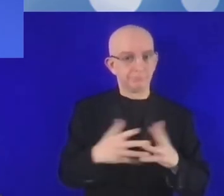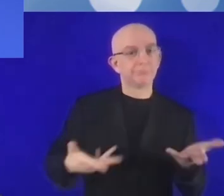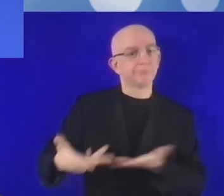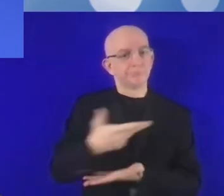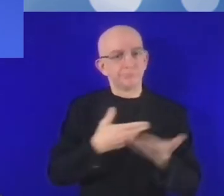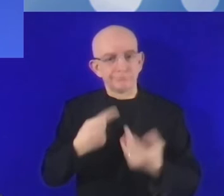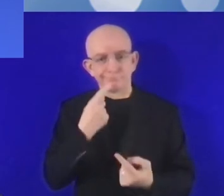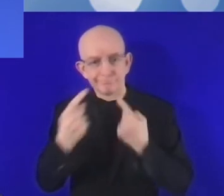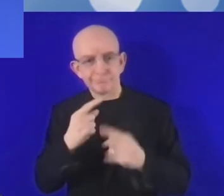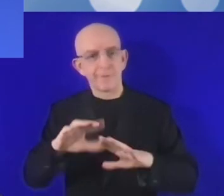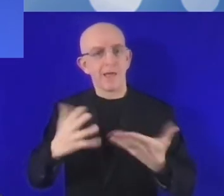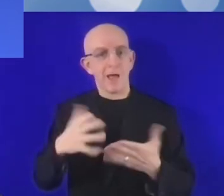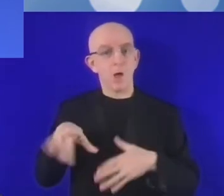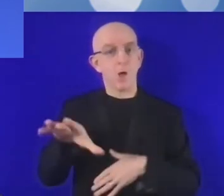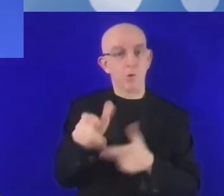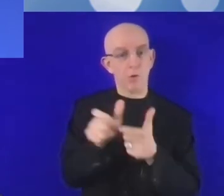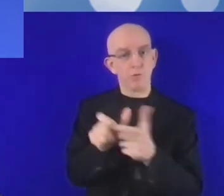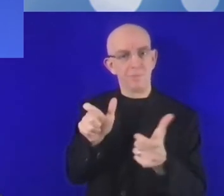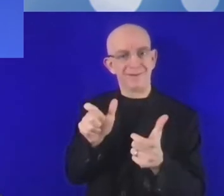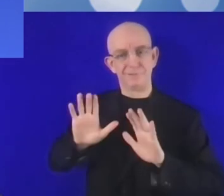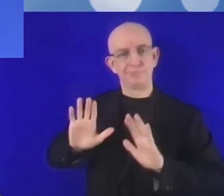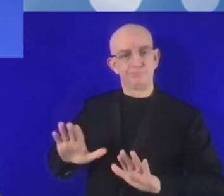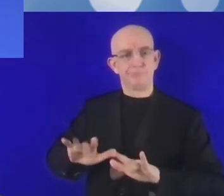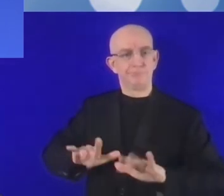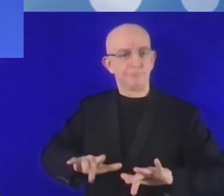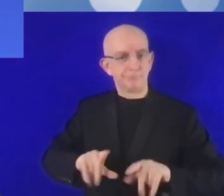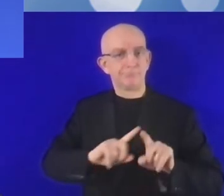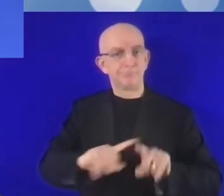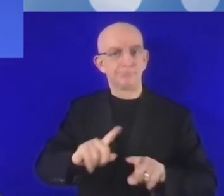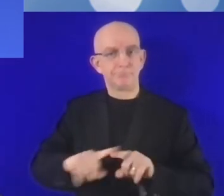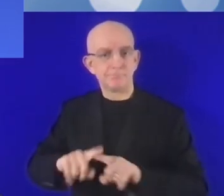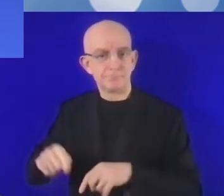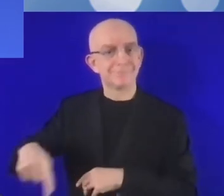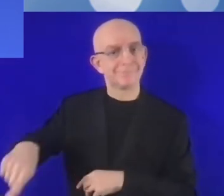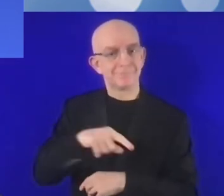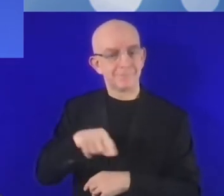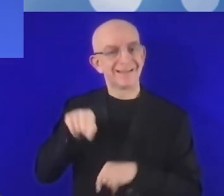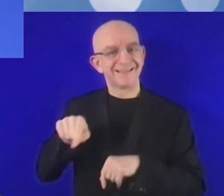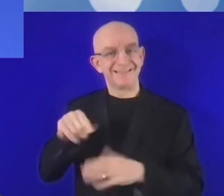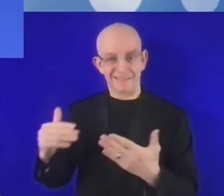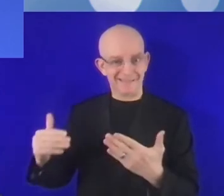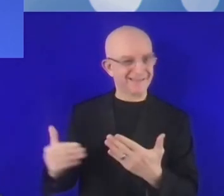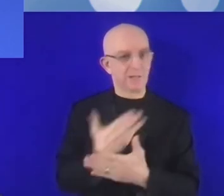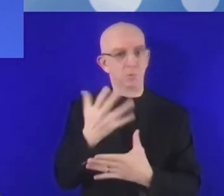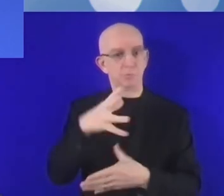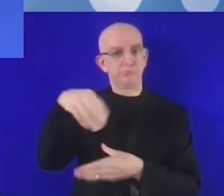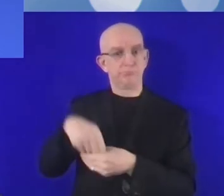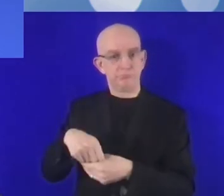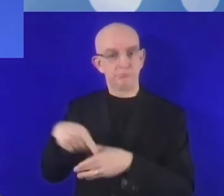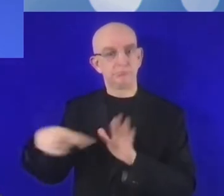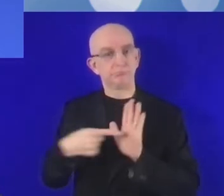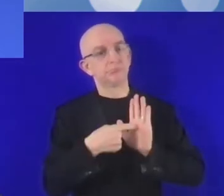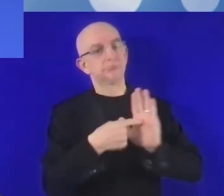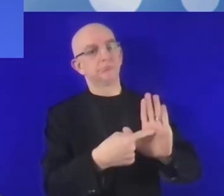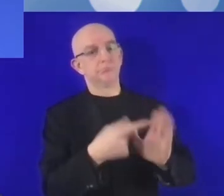Le sommet des jeunes aussi, c'est une nouveauté, ça a été proposé ici. Donc, il s'agit d'assurer la création